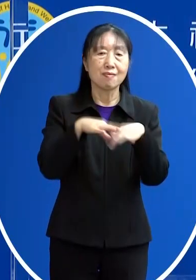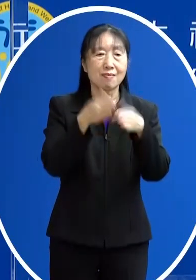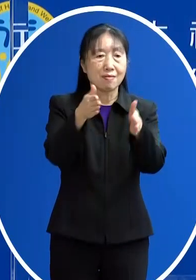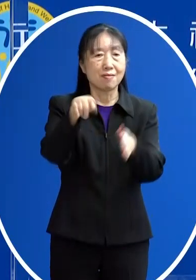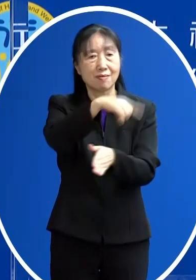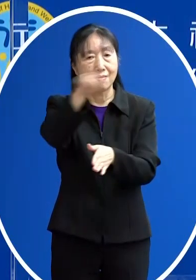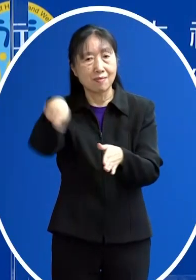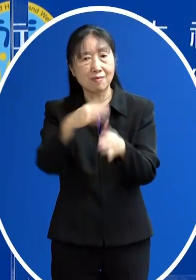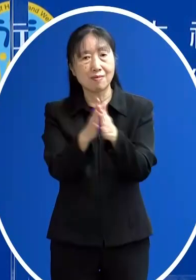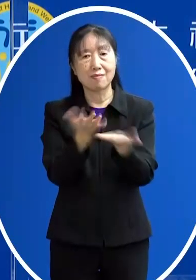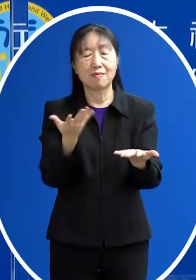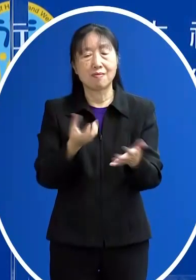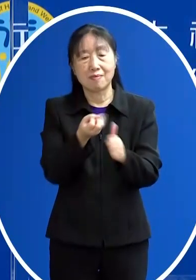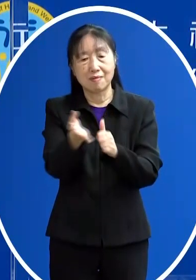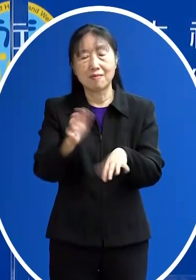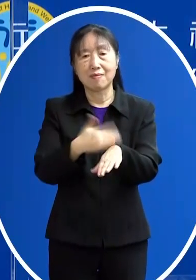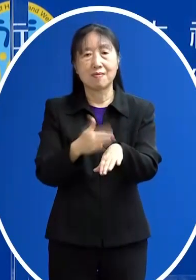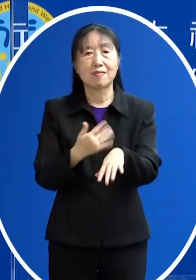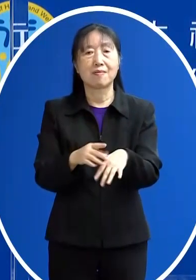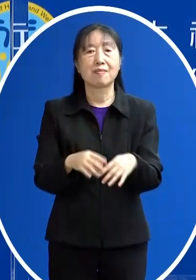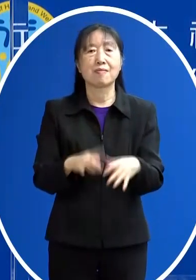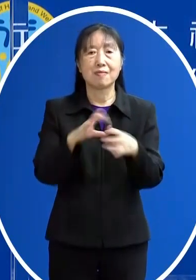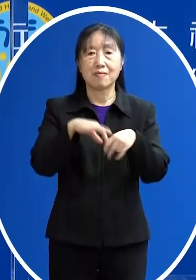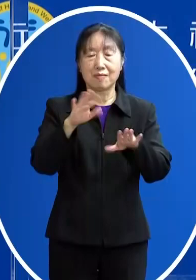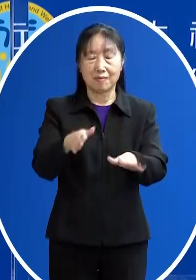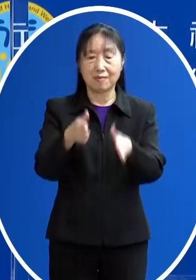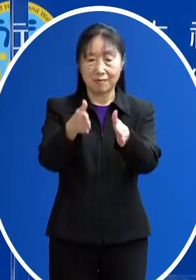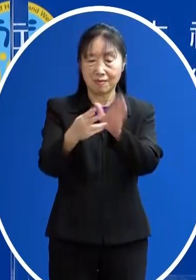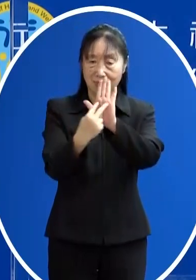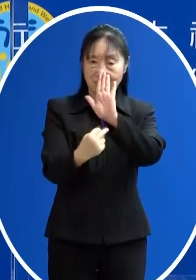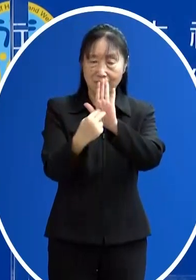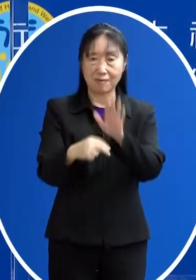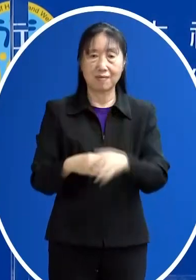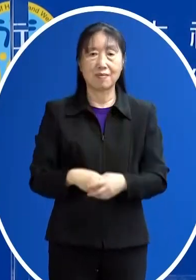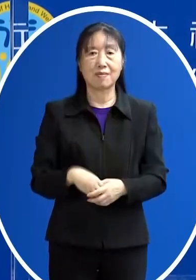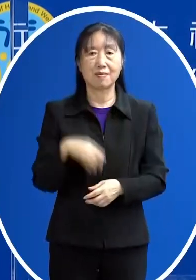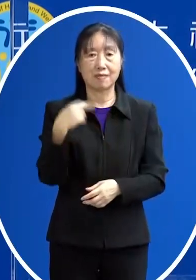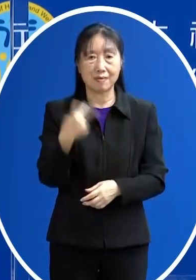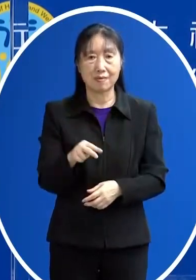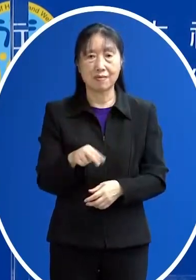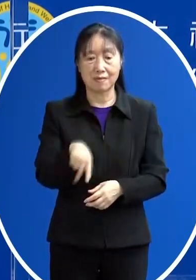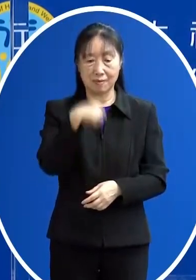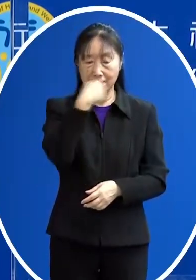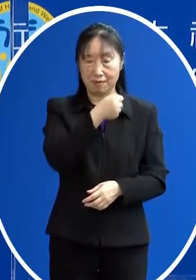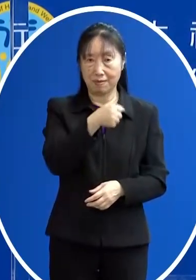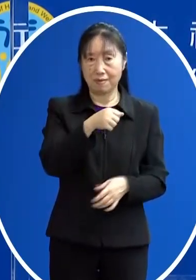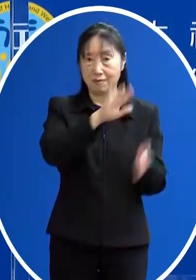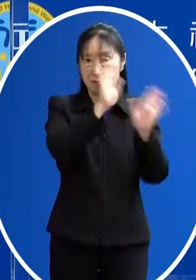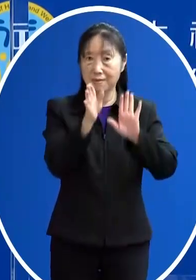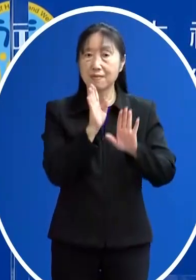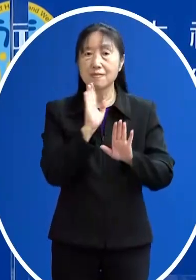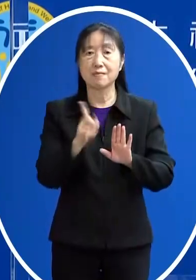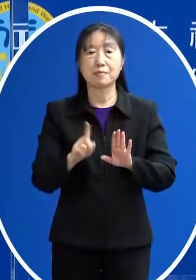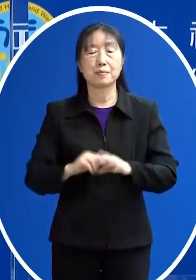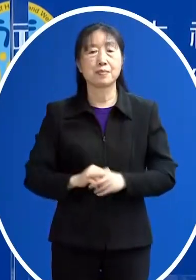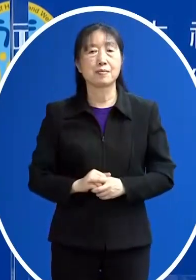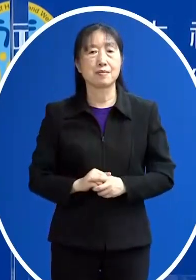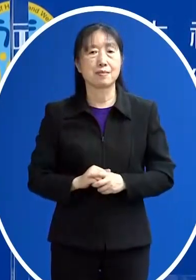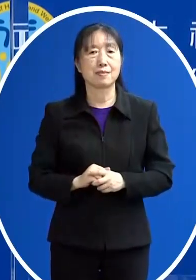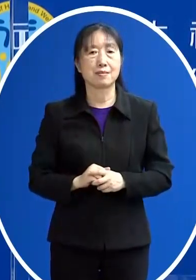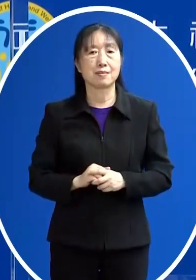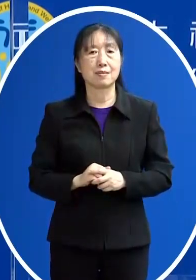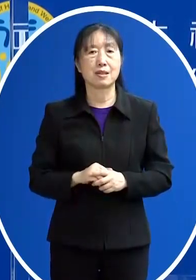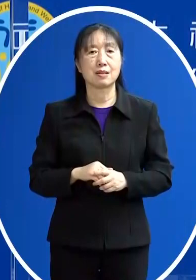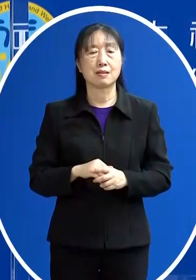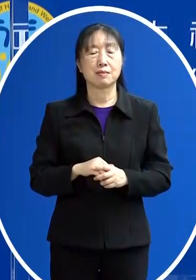威胁的。那这个部分就跟大家做境外这边的说明。那至于在本土的部分，本土的